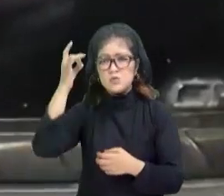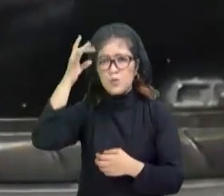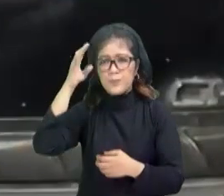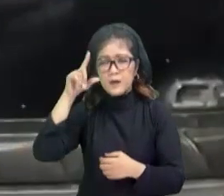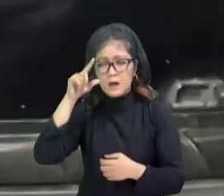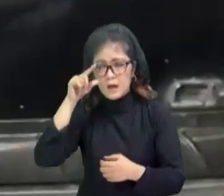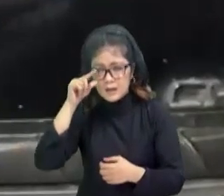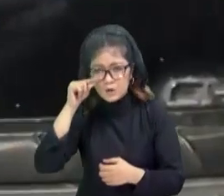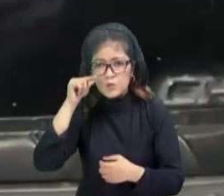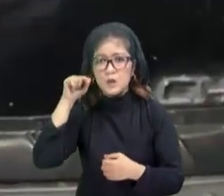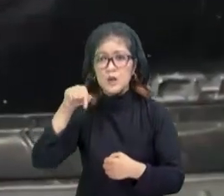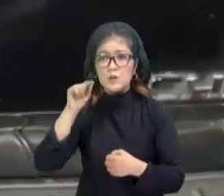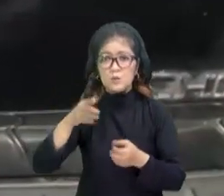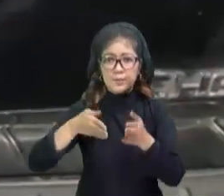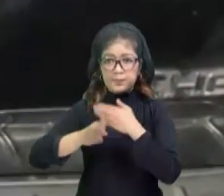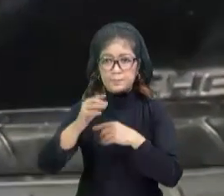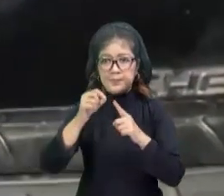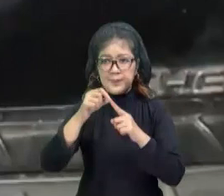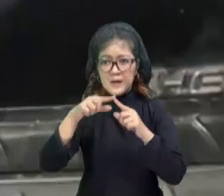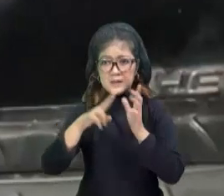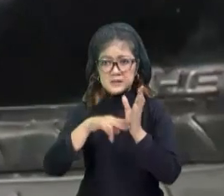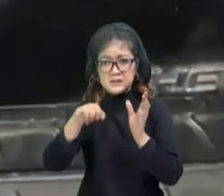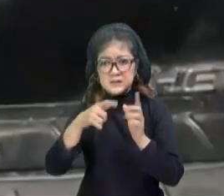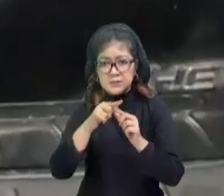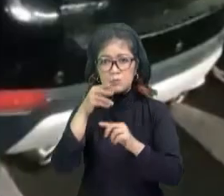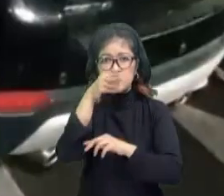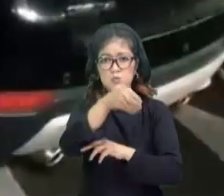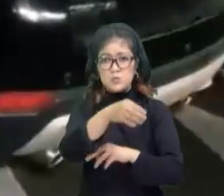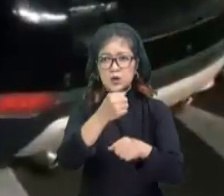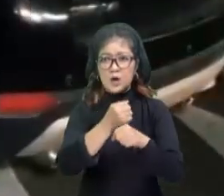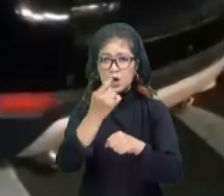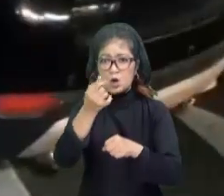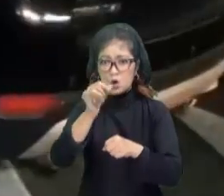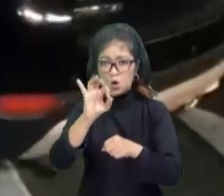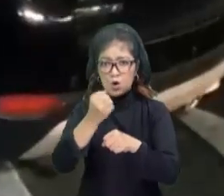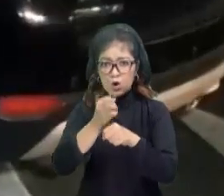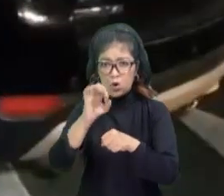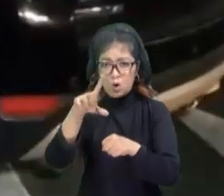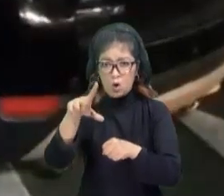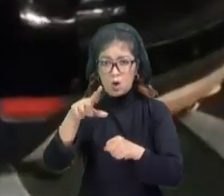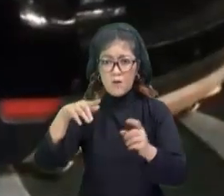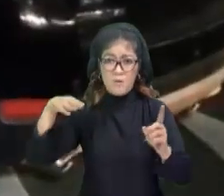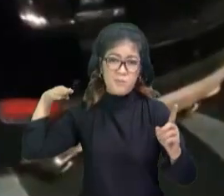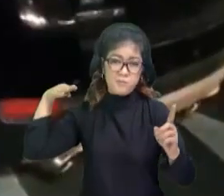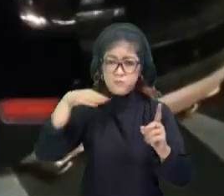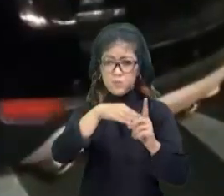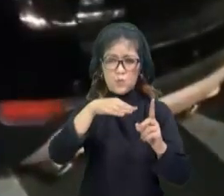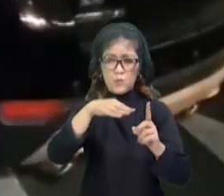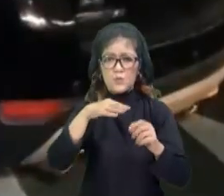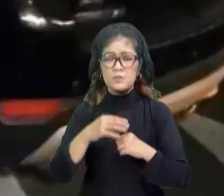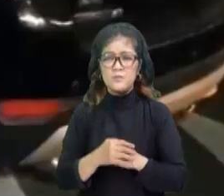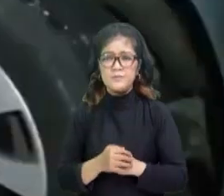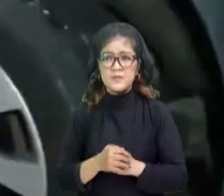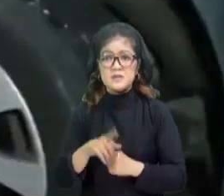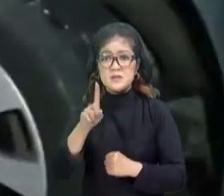dari arah Pesing menuju ke Grogol membuat laju mobil dan terkendali hingga menyebabkan tabrakan antar 21